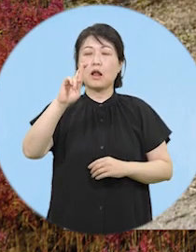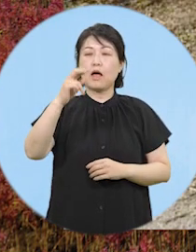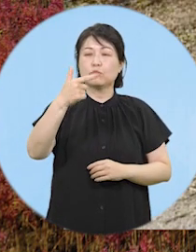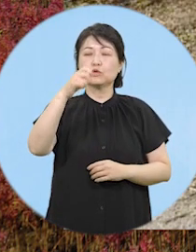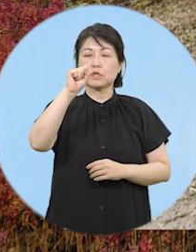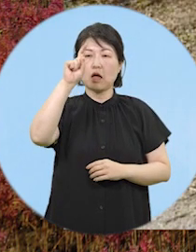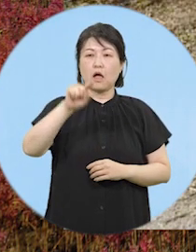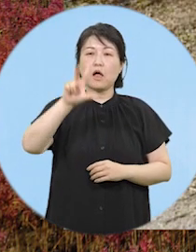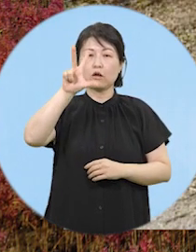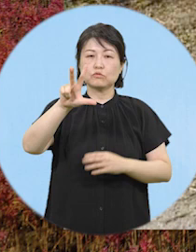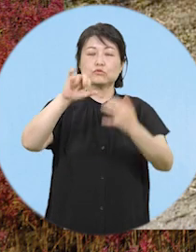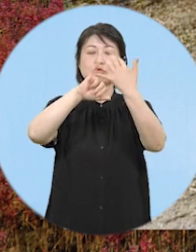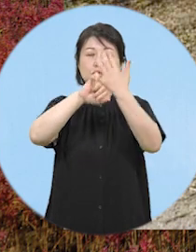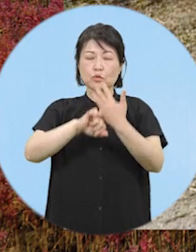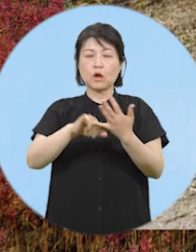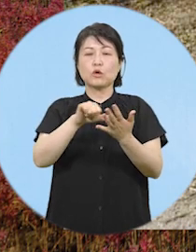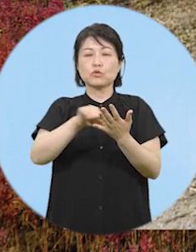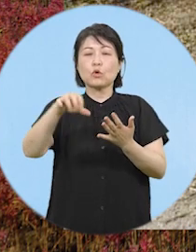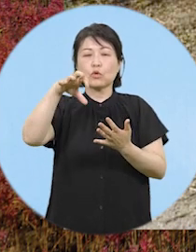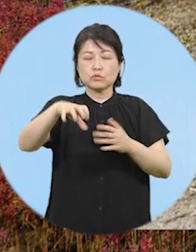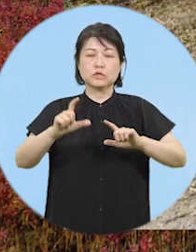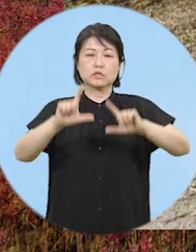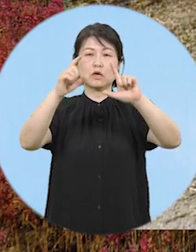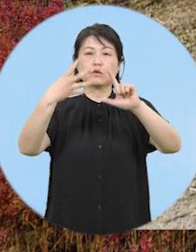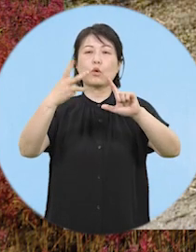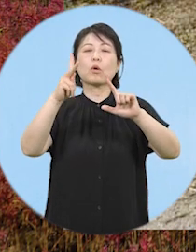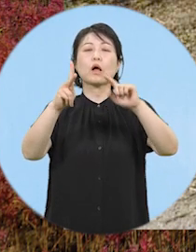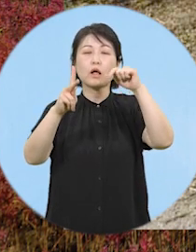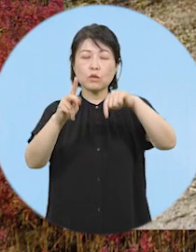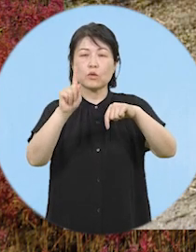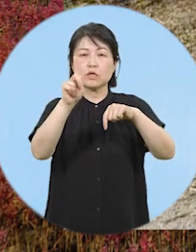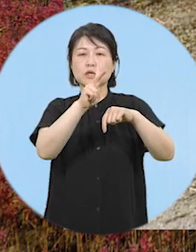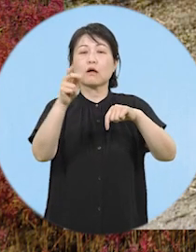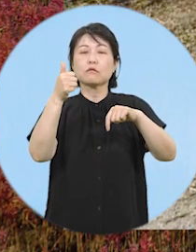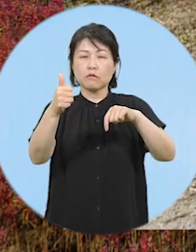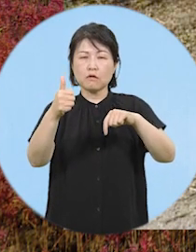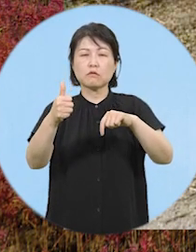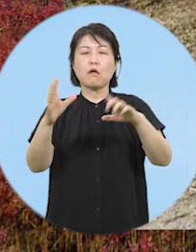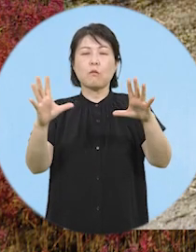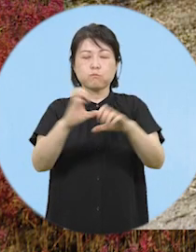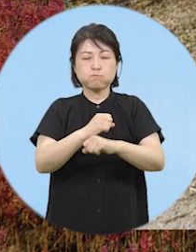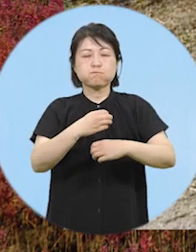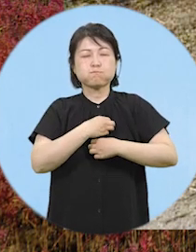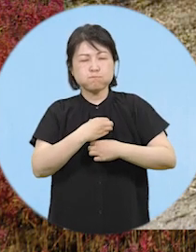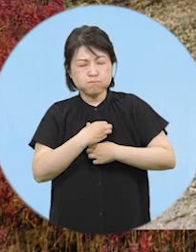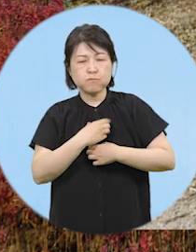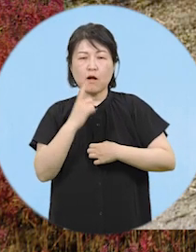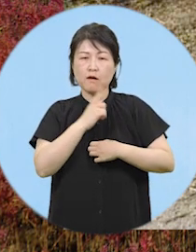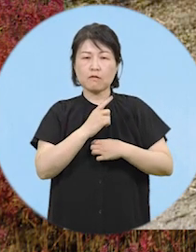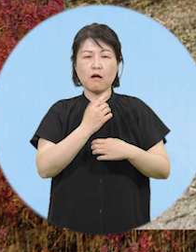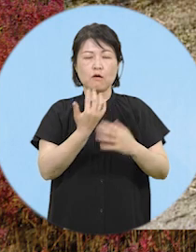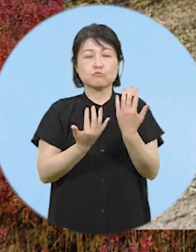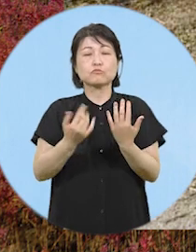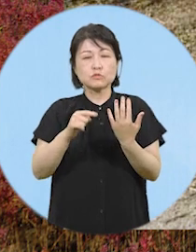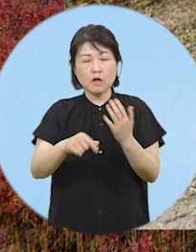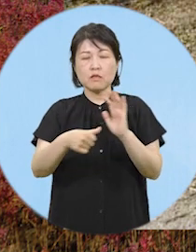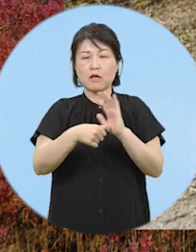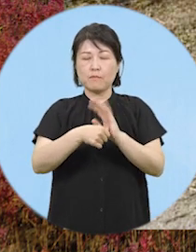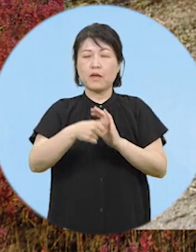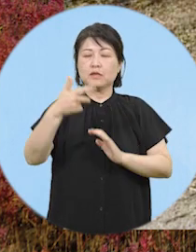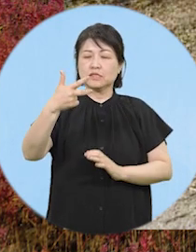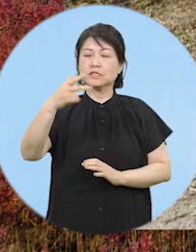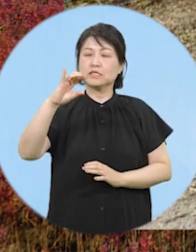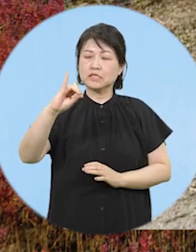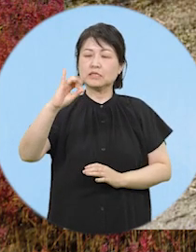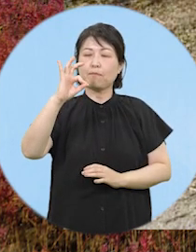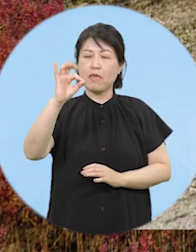ラムサール条約登録湿地の東岡干潟において絶滅危惧種である七面草の保護活動や環境